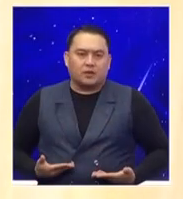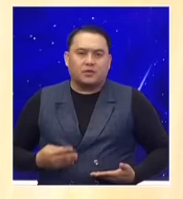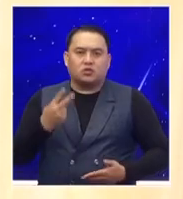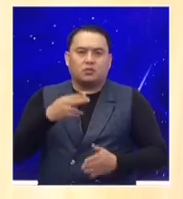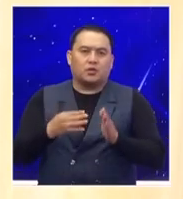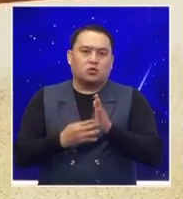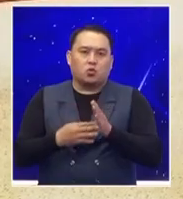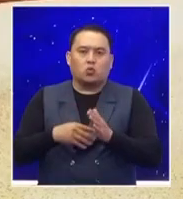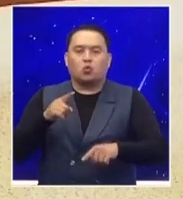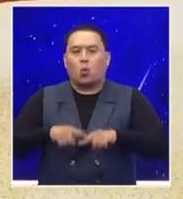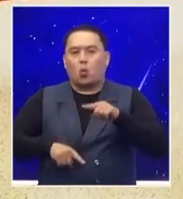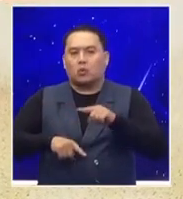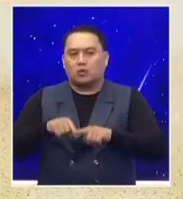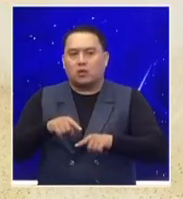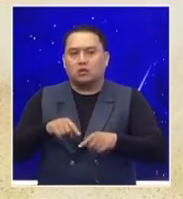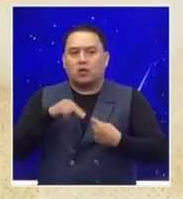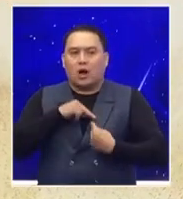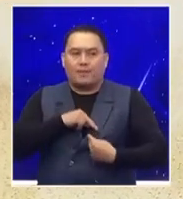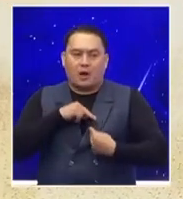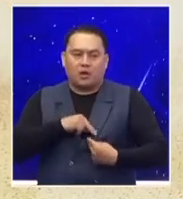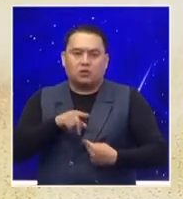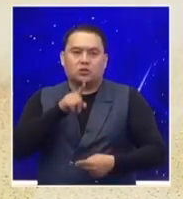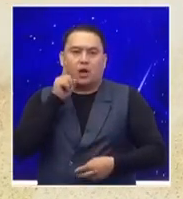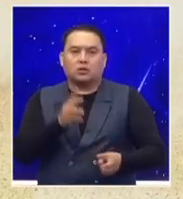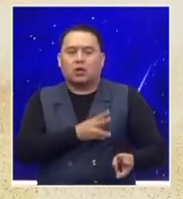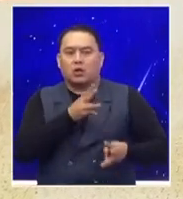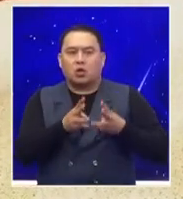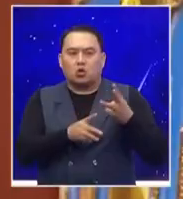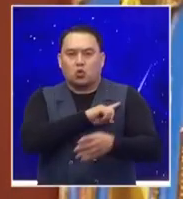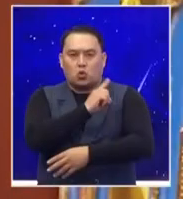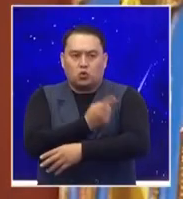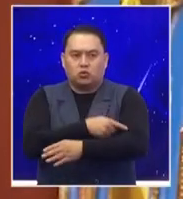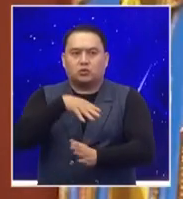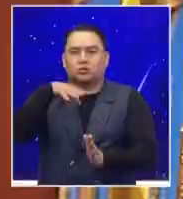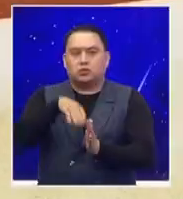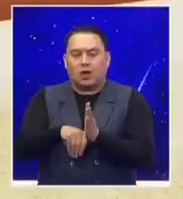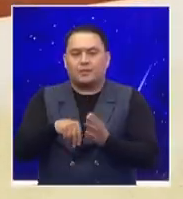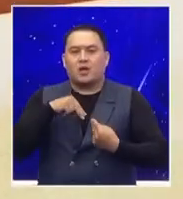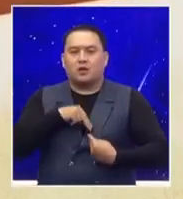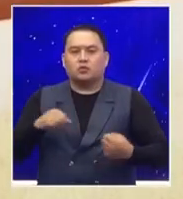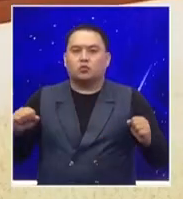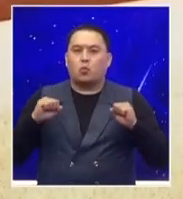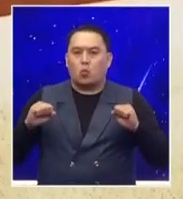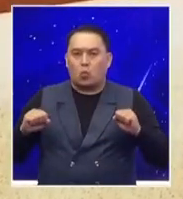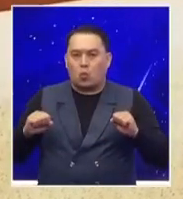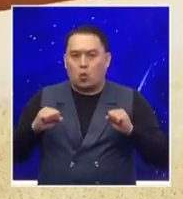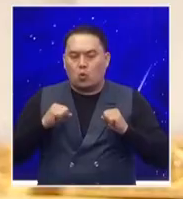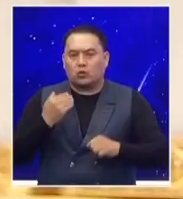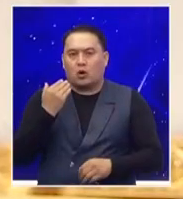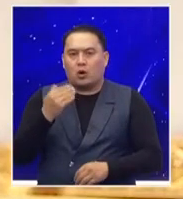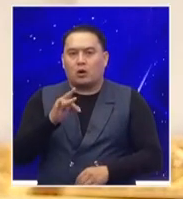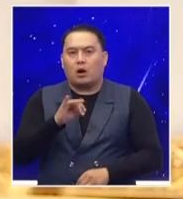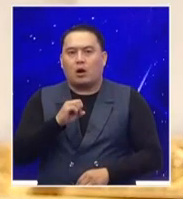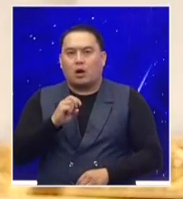29 жылында отандық бақ саласында тер төкті. Жастық жалынын күш жігерін сарп етті. Еңбек жолын спорт газетінде бастаған ол